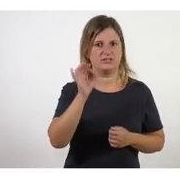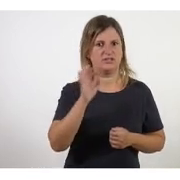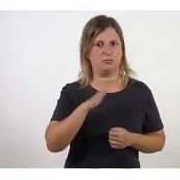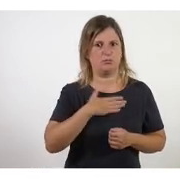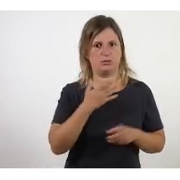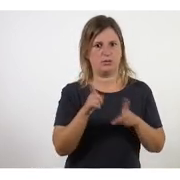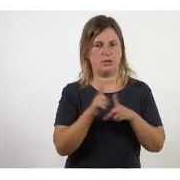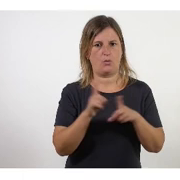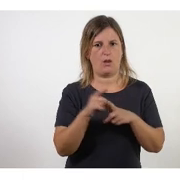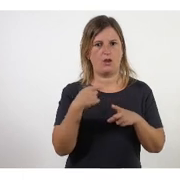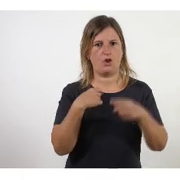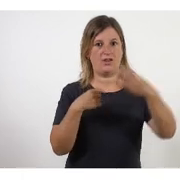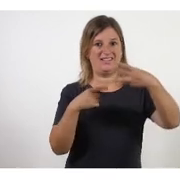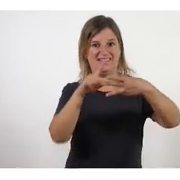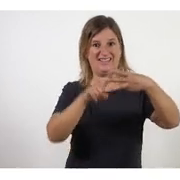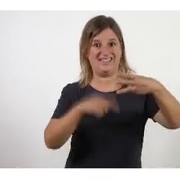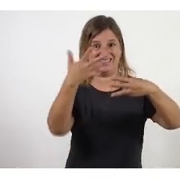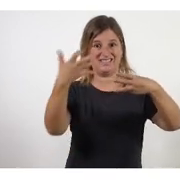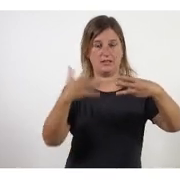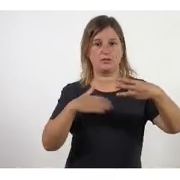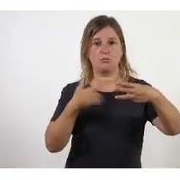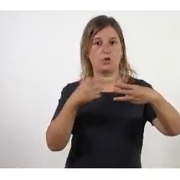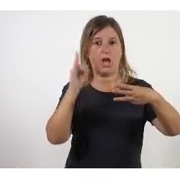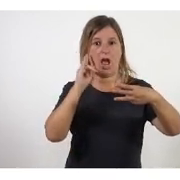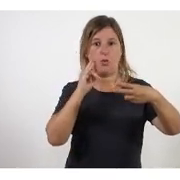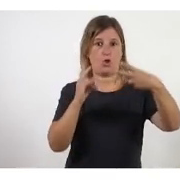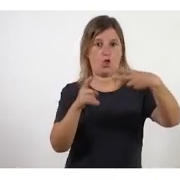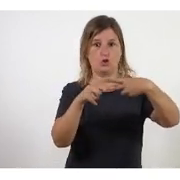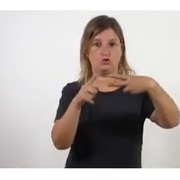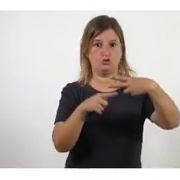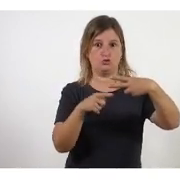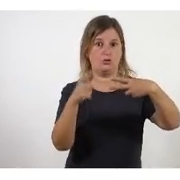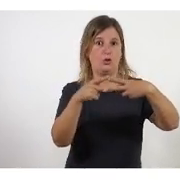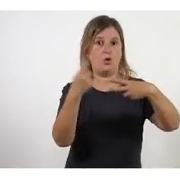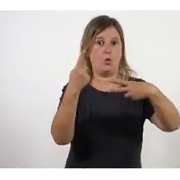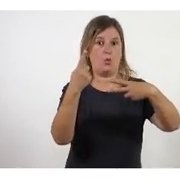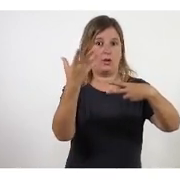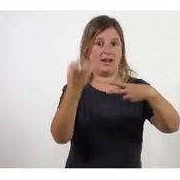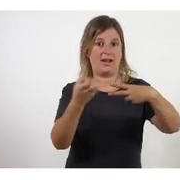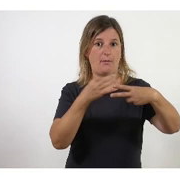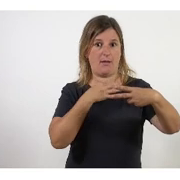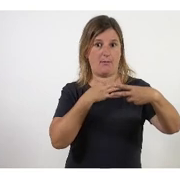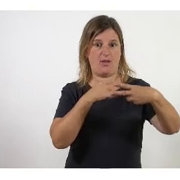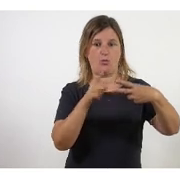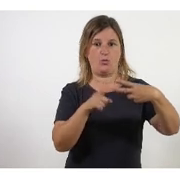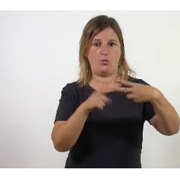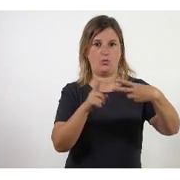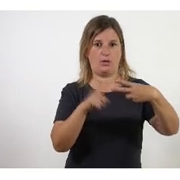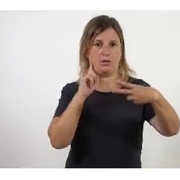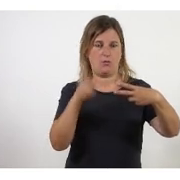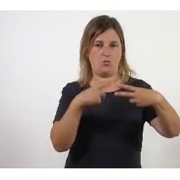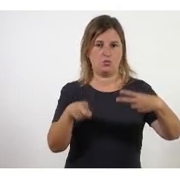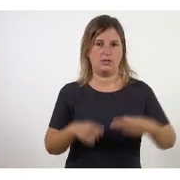igual que jo tinc tres capes de text, pots tenir dos capes d'àudio, de música, diguem-ho així. Una amb una gravació d'una veu en off i l'altra amb